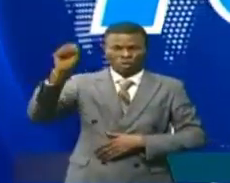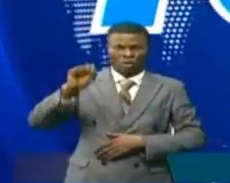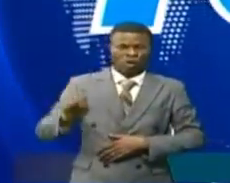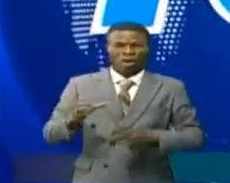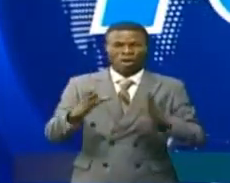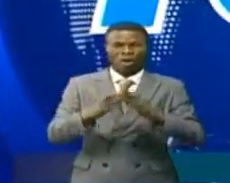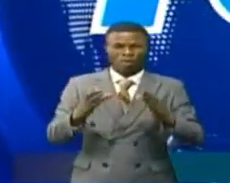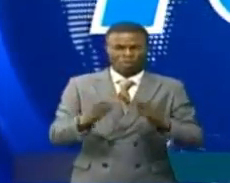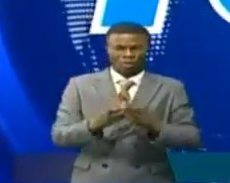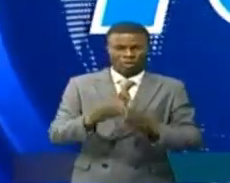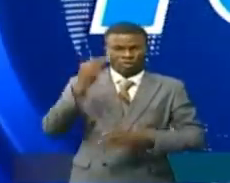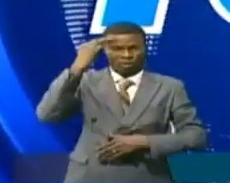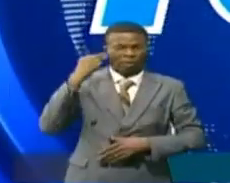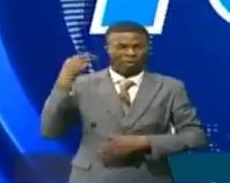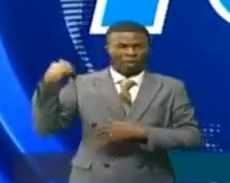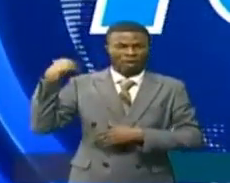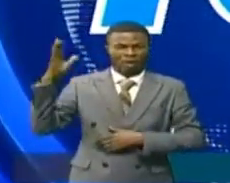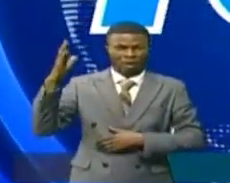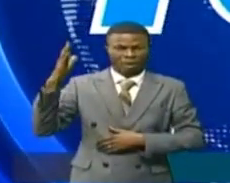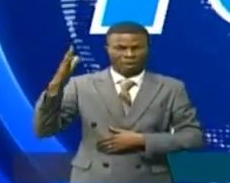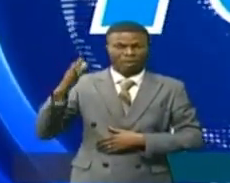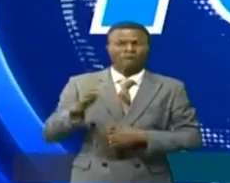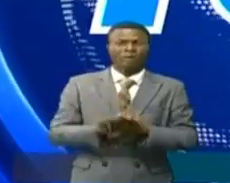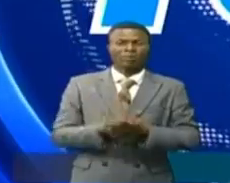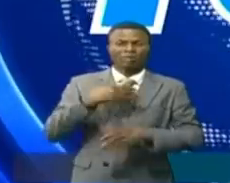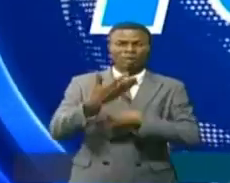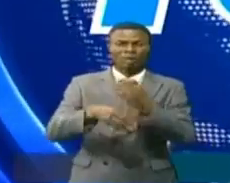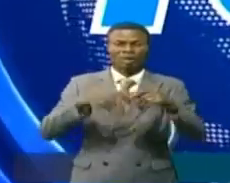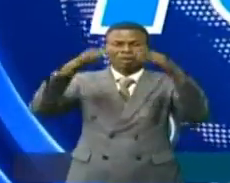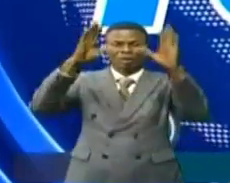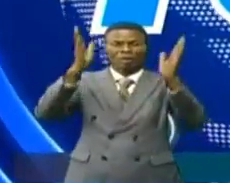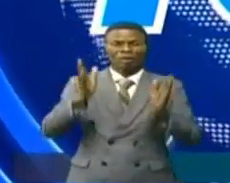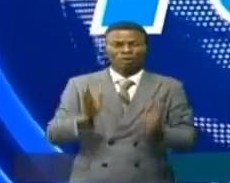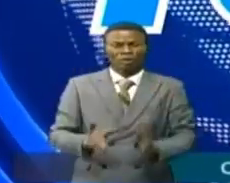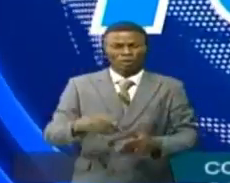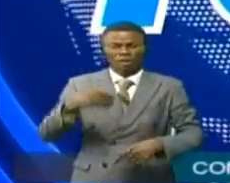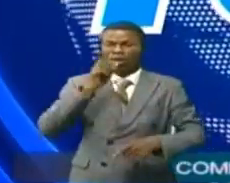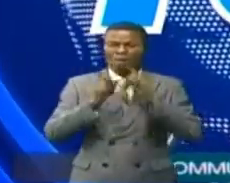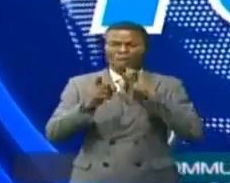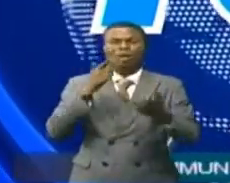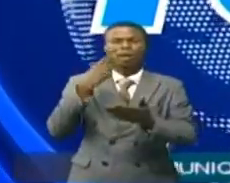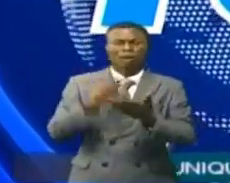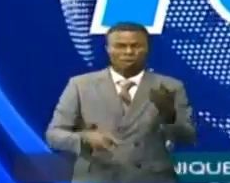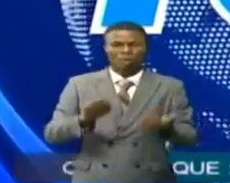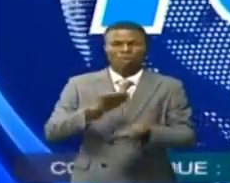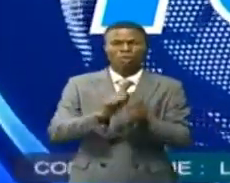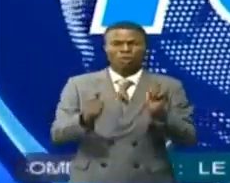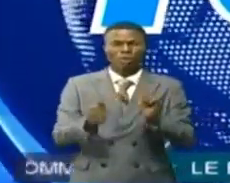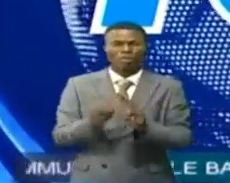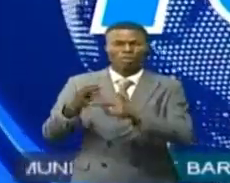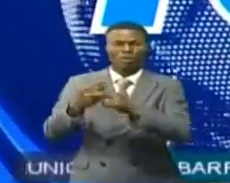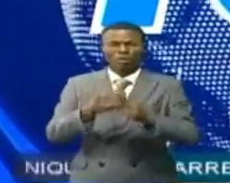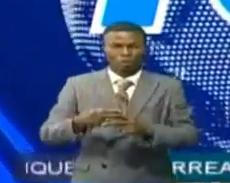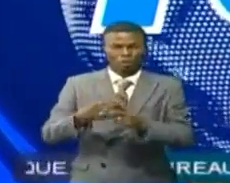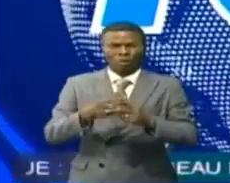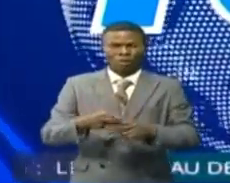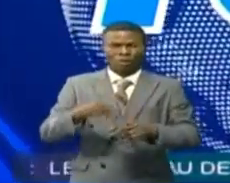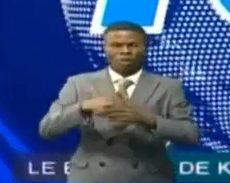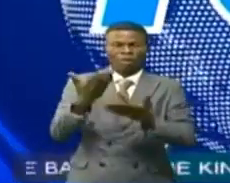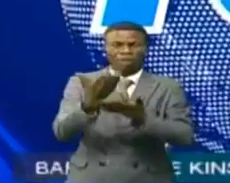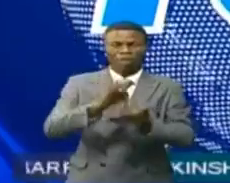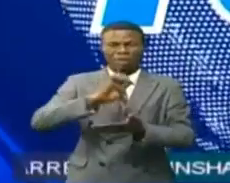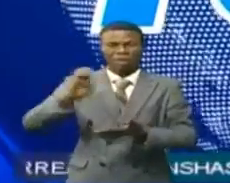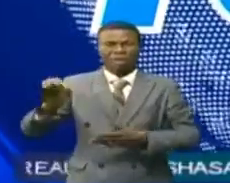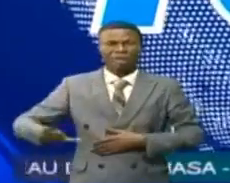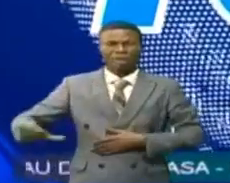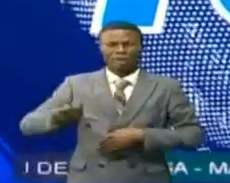accompagné le ministre d'État britannique en charge des affaires étrangères. Les discussions portaient sur la situation sécuritaire dans l'est du pays